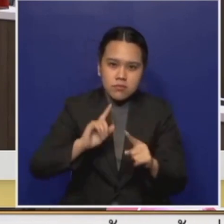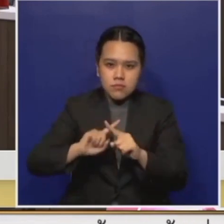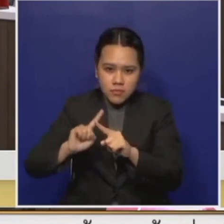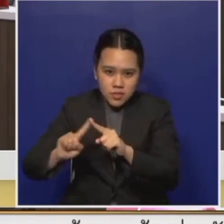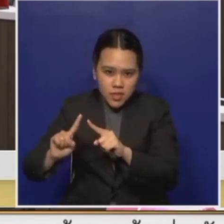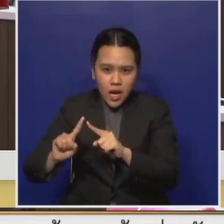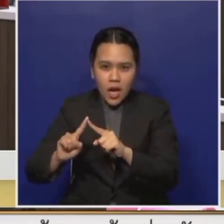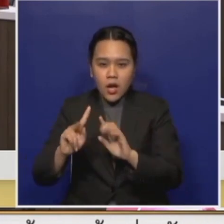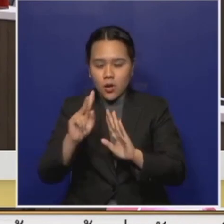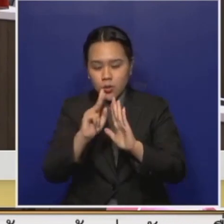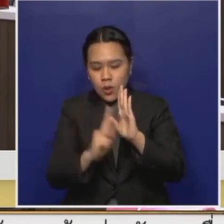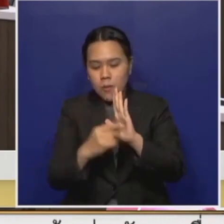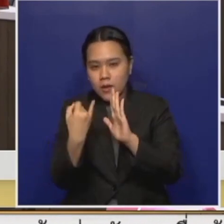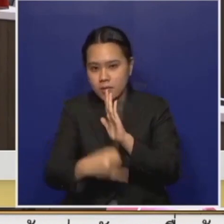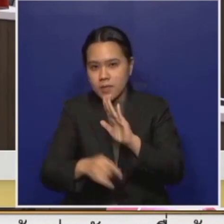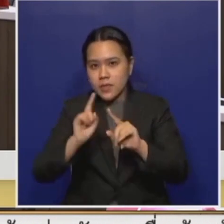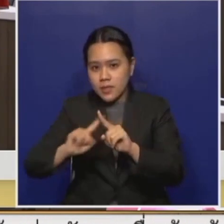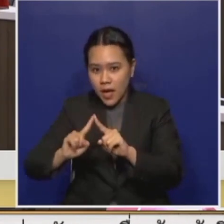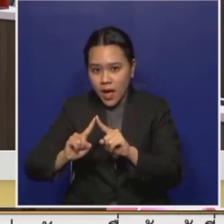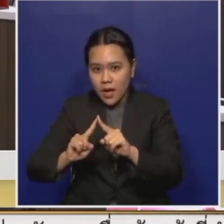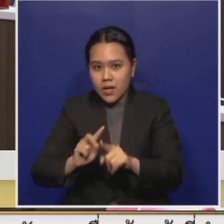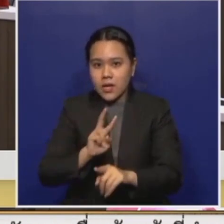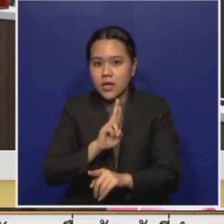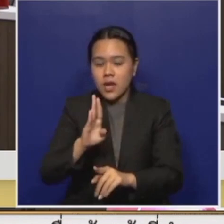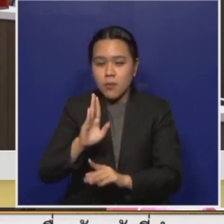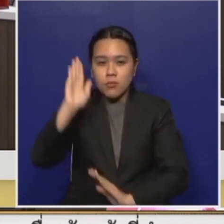ก็ทำผดตกคนหมายหรือทำรร้างระบworld ประชาธิปใต